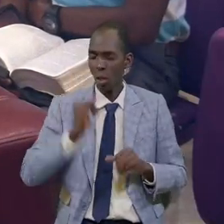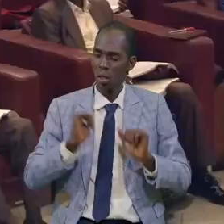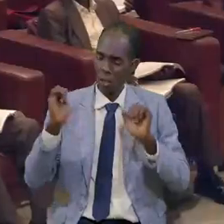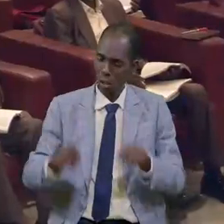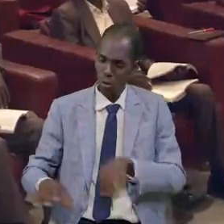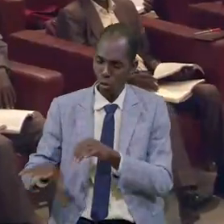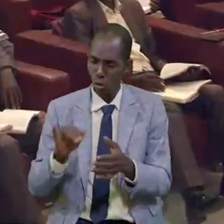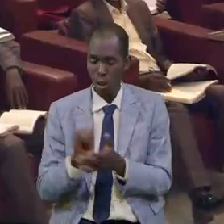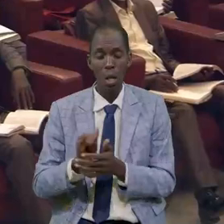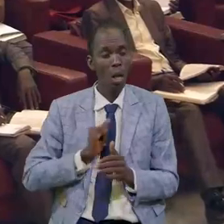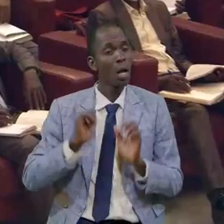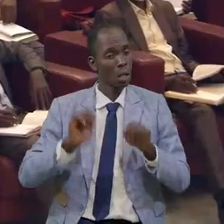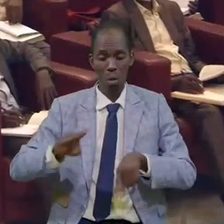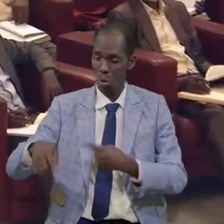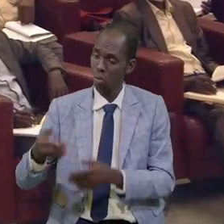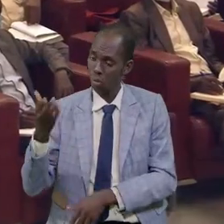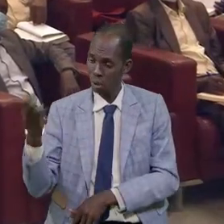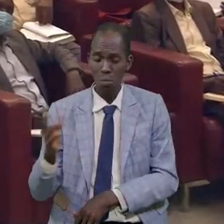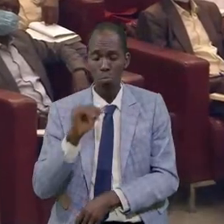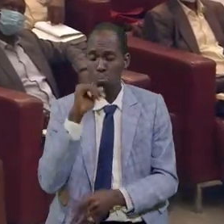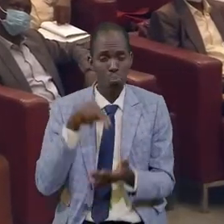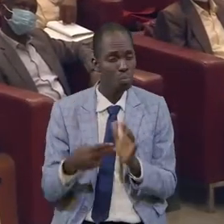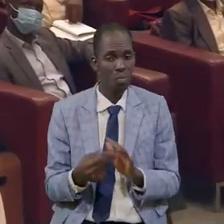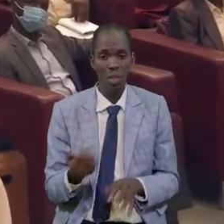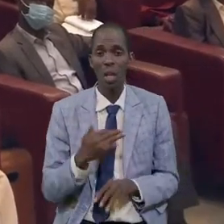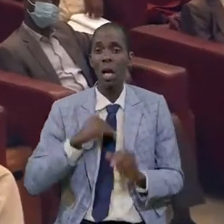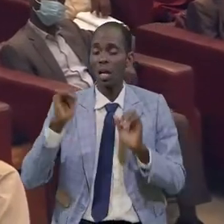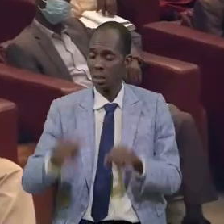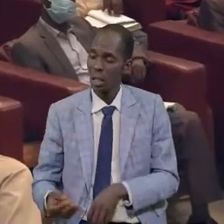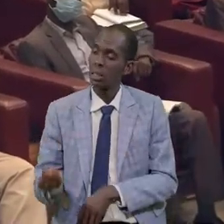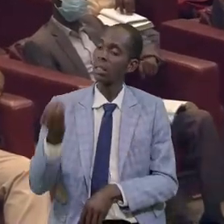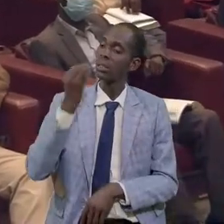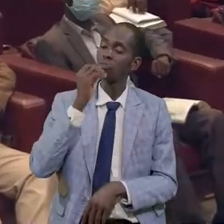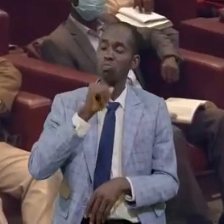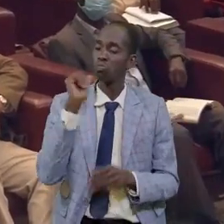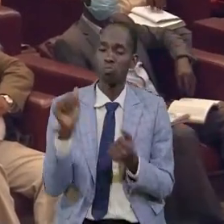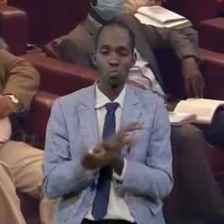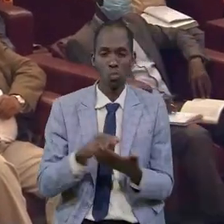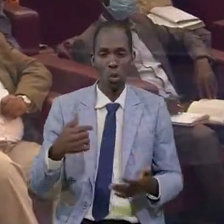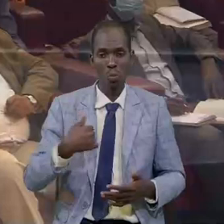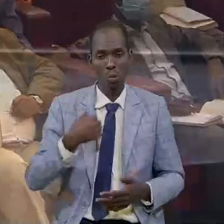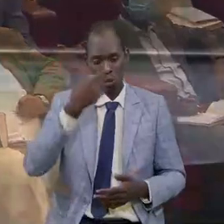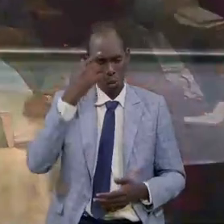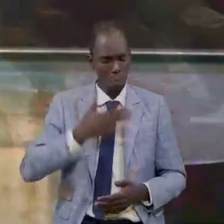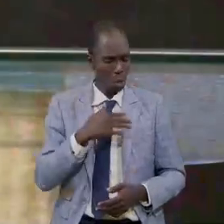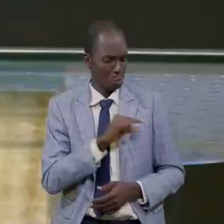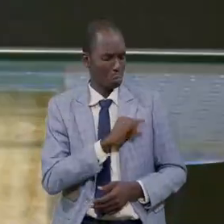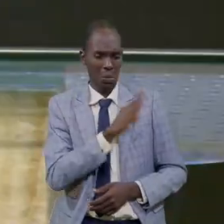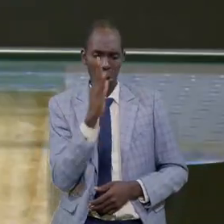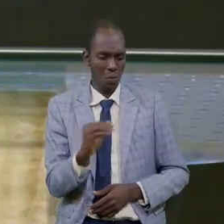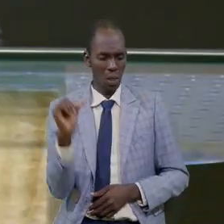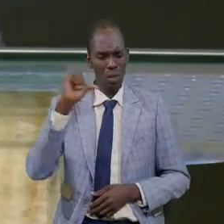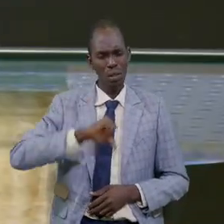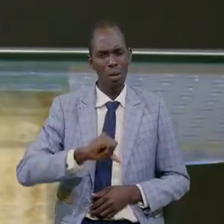que je peux aller là-bas. Ce que je sais, c'est que moi, je peux manger ça. ma conscience ne me